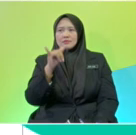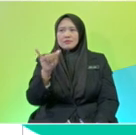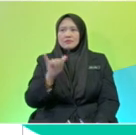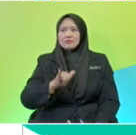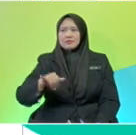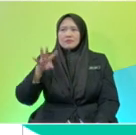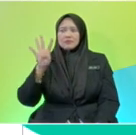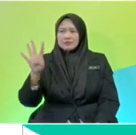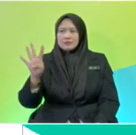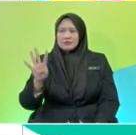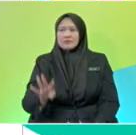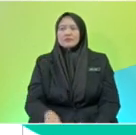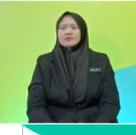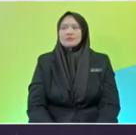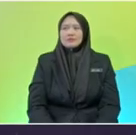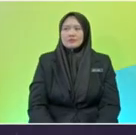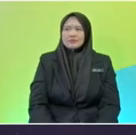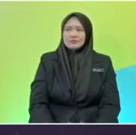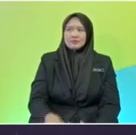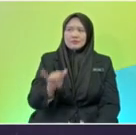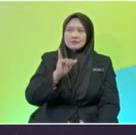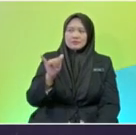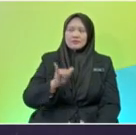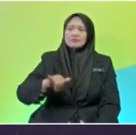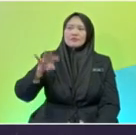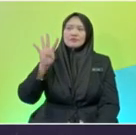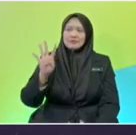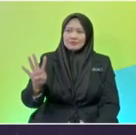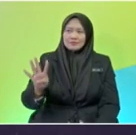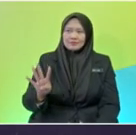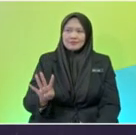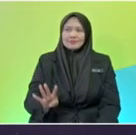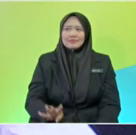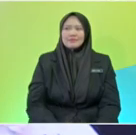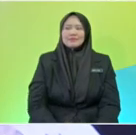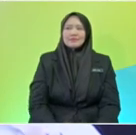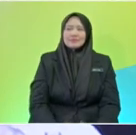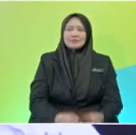16 bagi 4 jawabannya pun